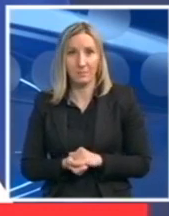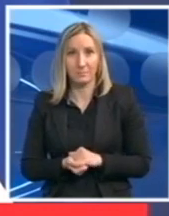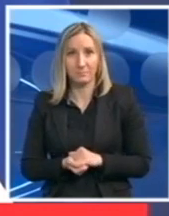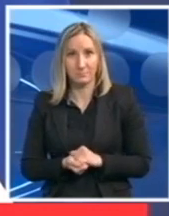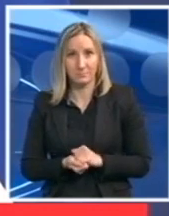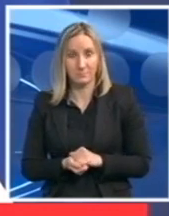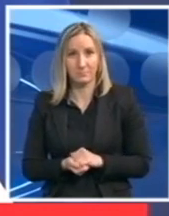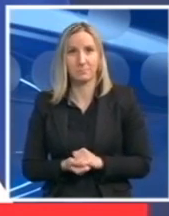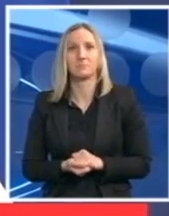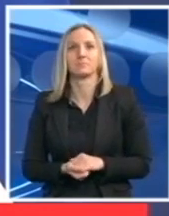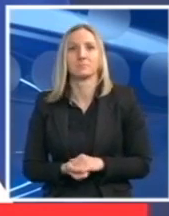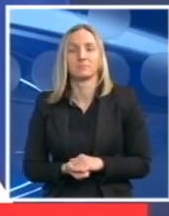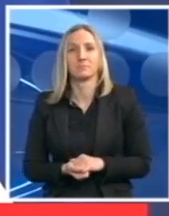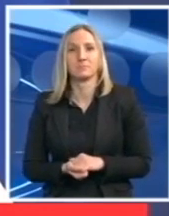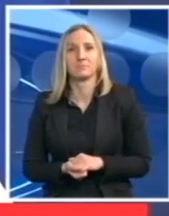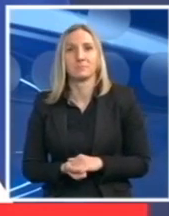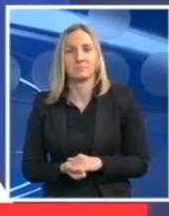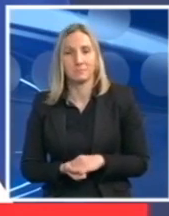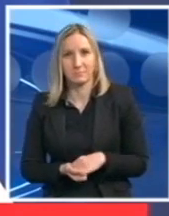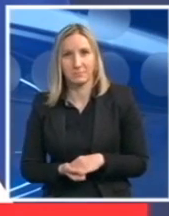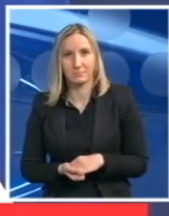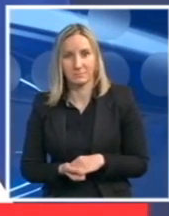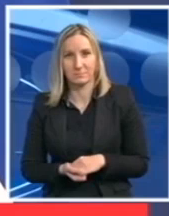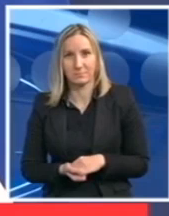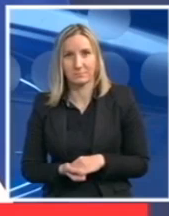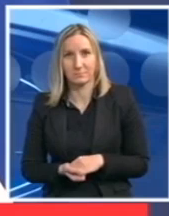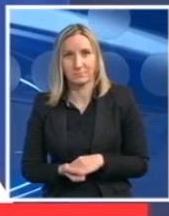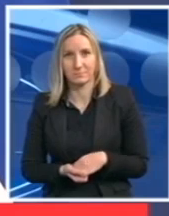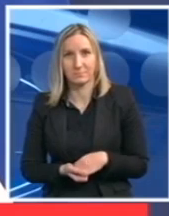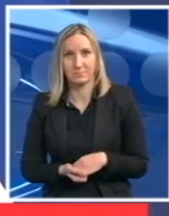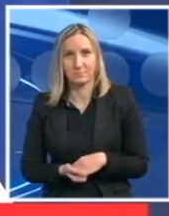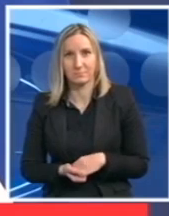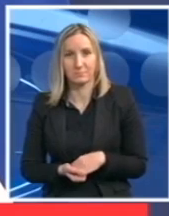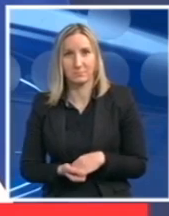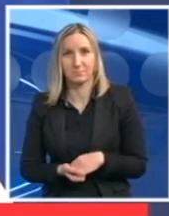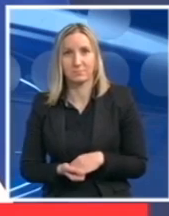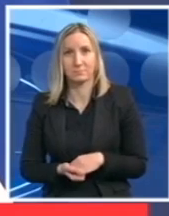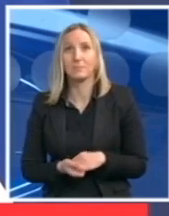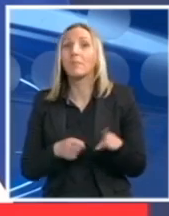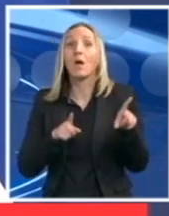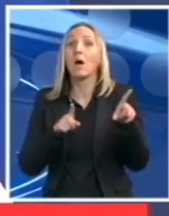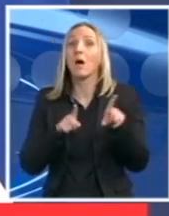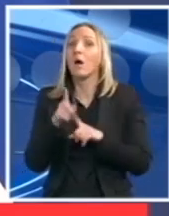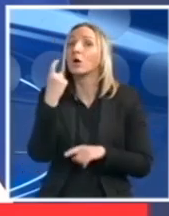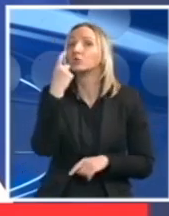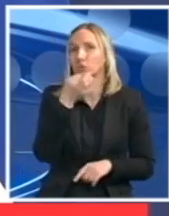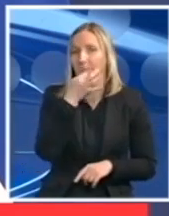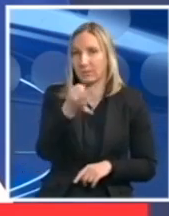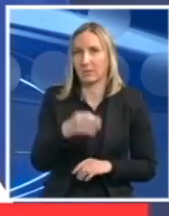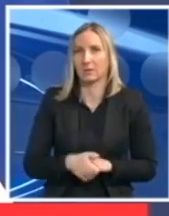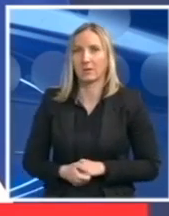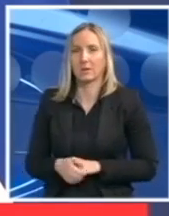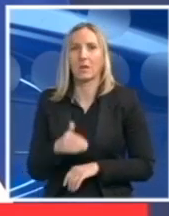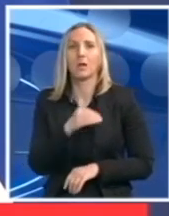se smeštaju u ove privremene bolnice. Kolegi, imamo vremena za još jedno pitanje. Đorđe